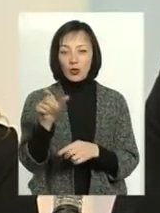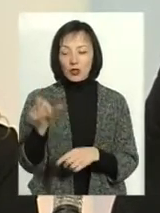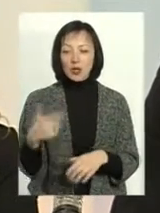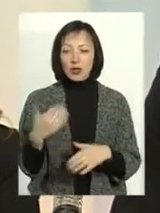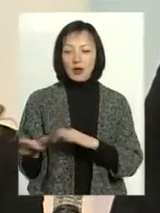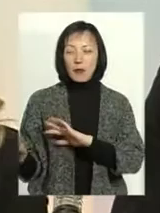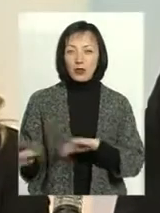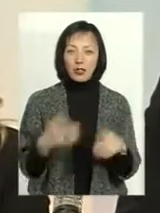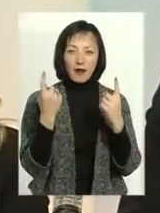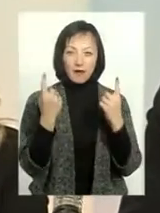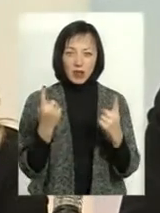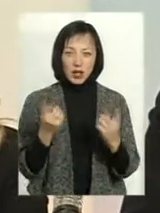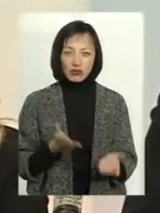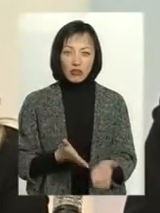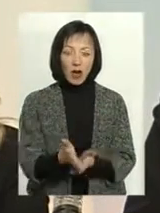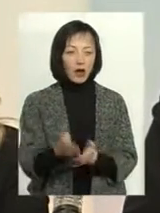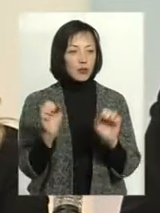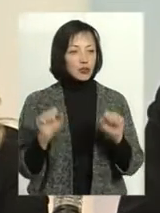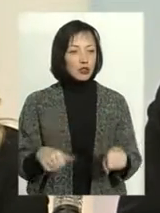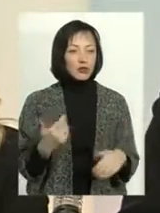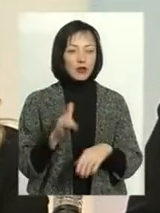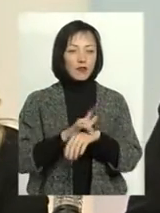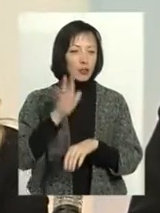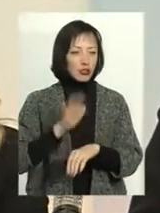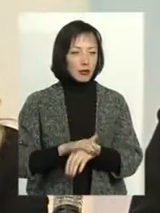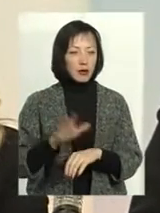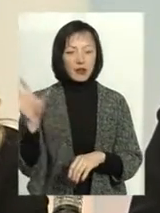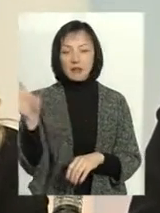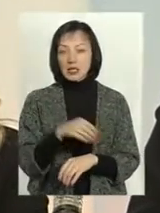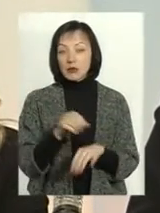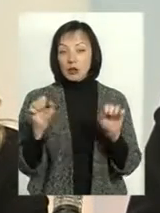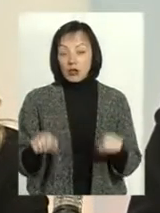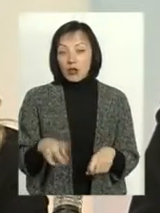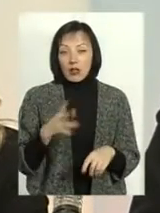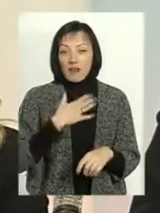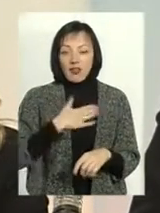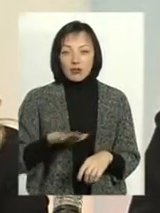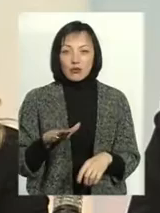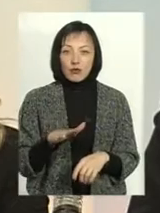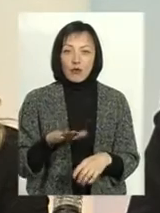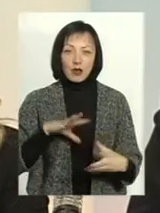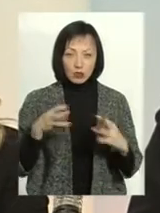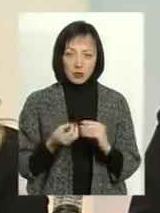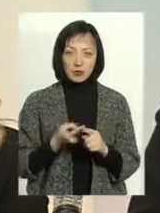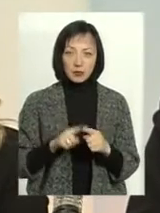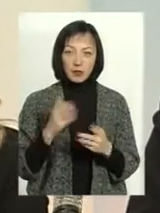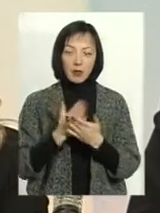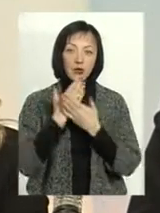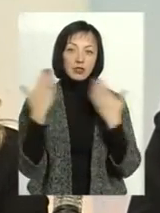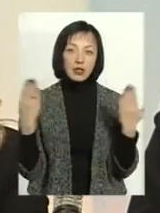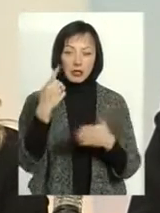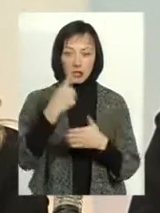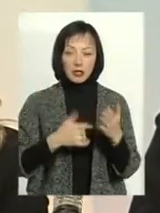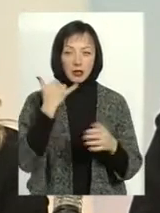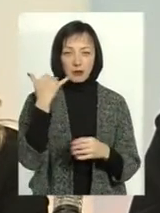пройшла великий шлях і, можливо, вона вже вичерпала всі можливості, але її не влаштовує результат, тому вона має останню надію на